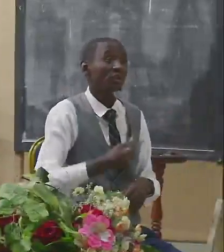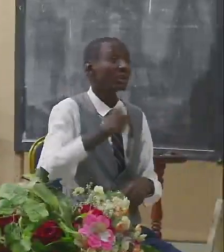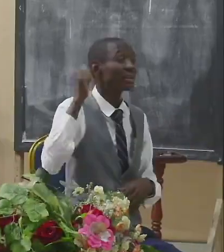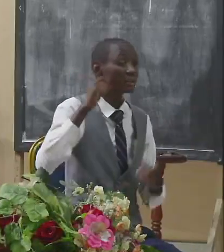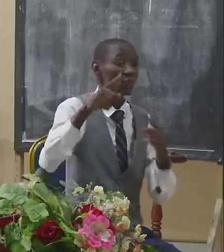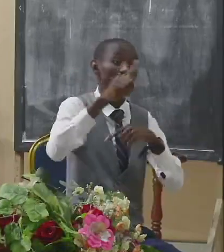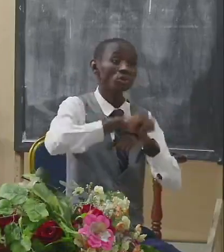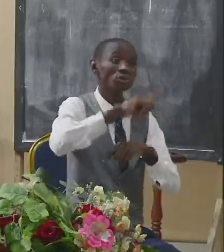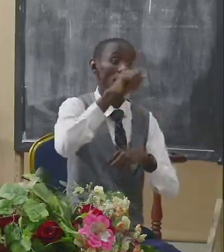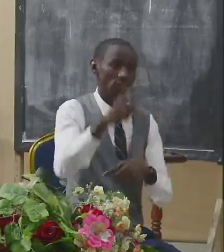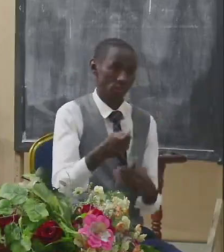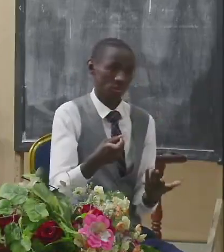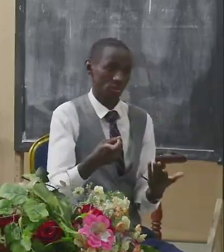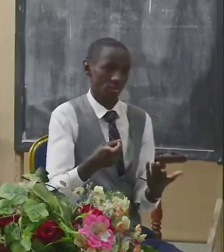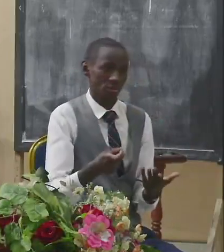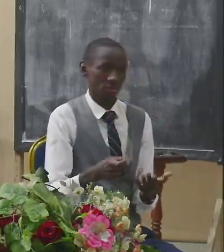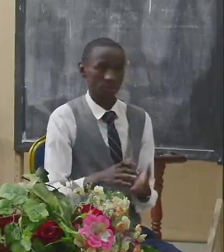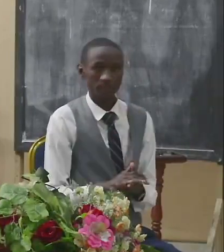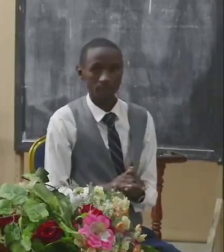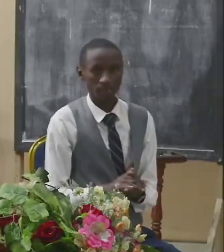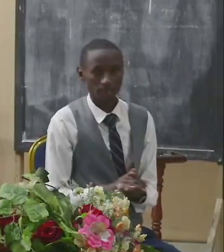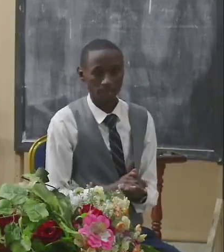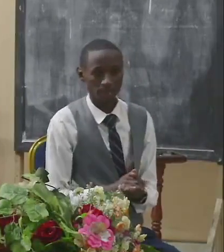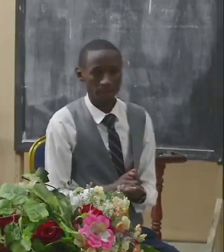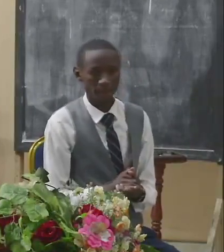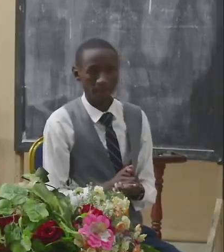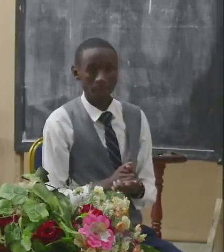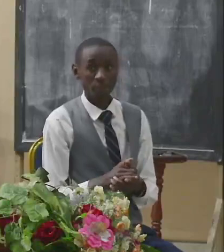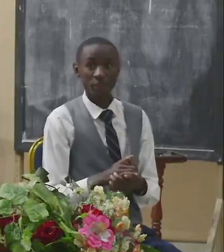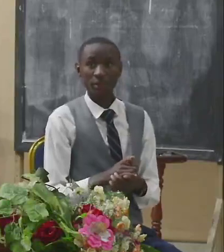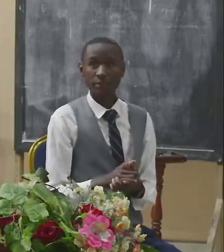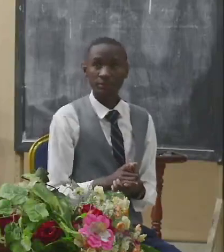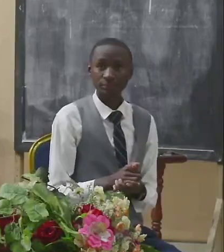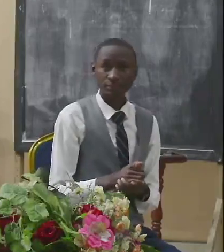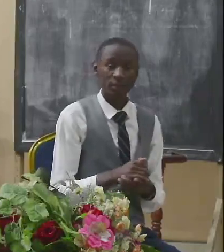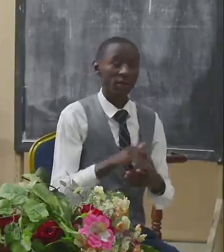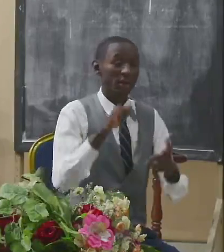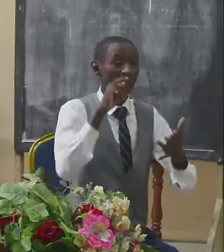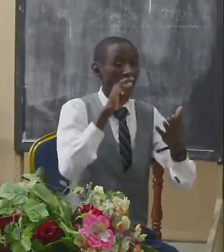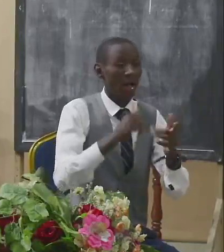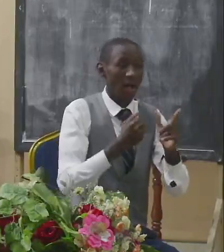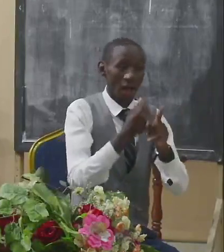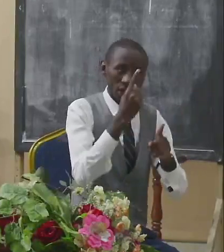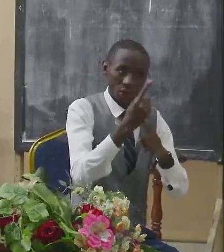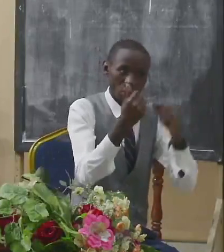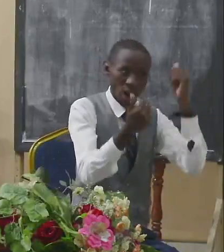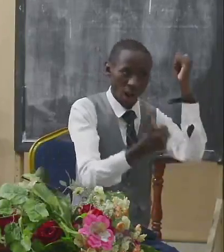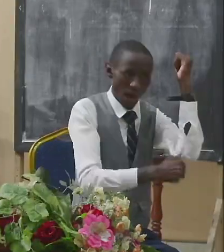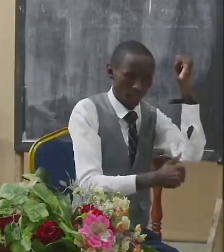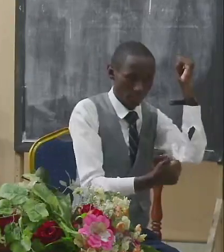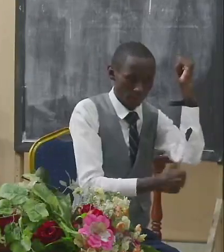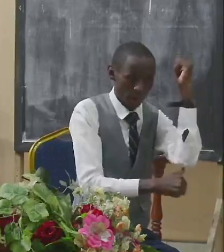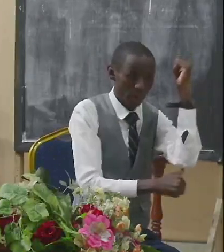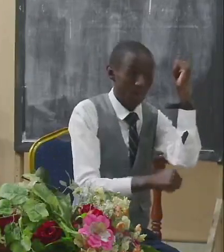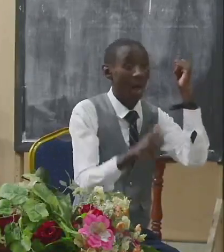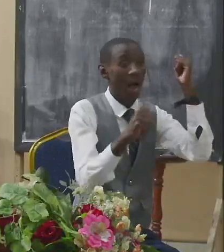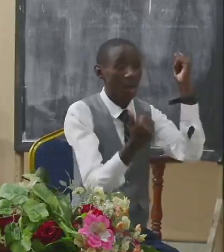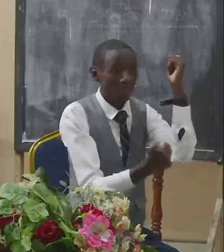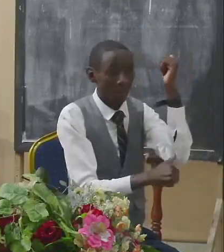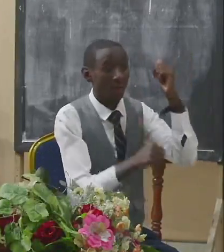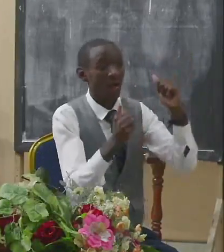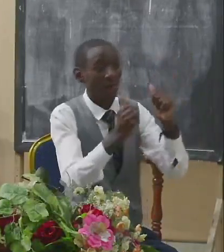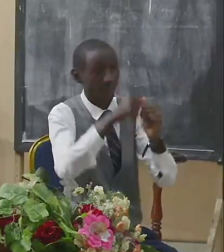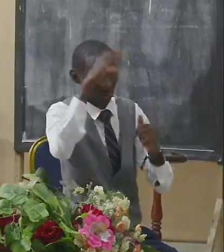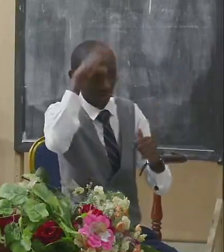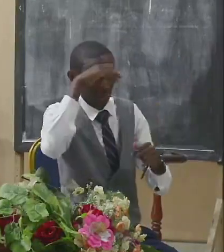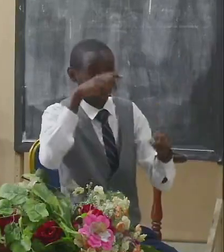ya nini leo tuko tuna on va continuer. Bishana leo. Donc ça c'était Abraham. Asa Abraham. Et avec Isaac. Na Isaac.